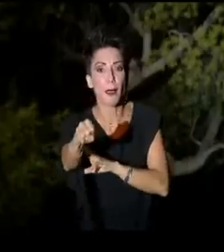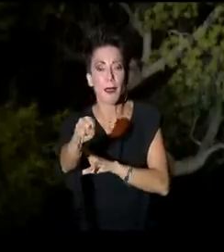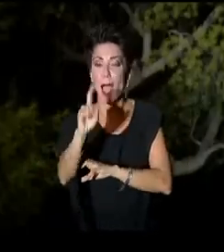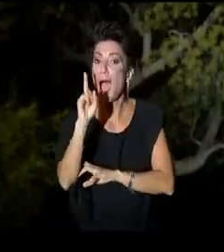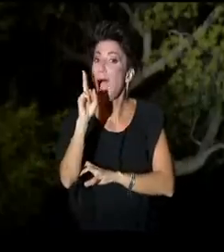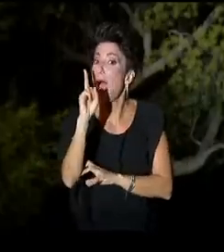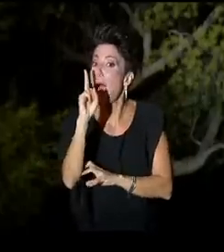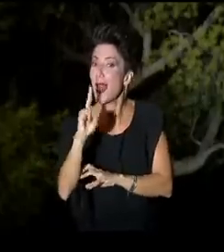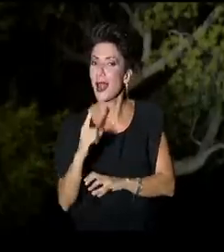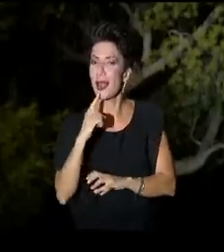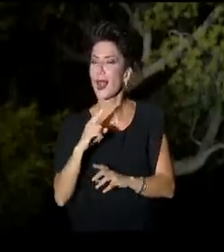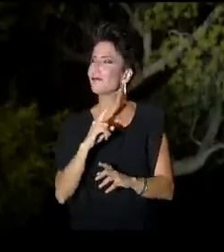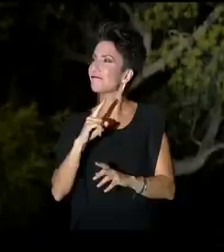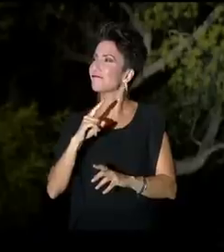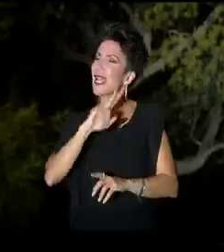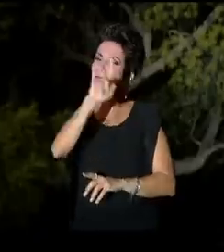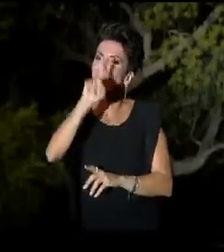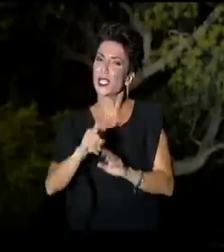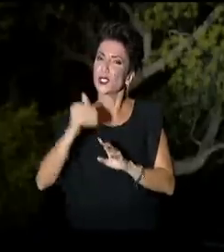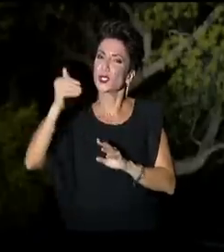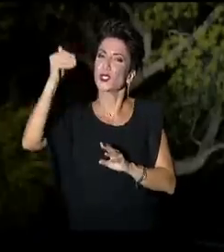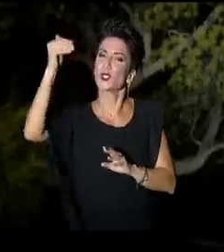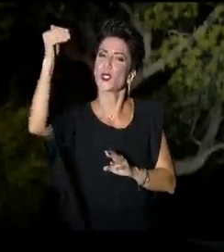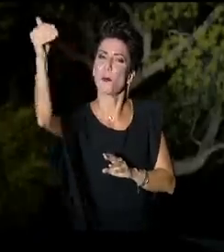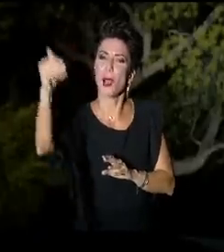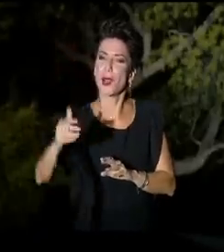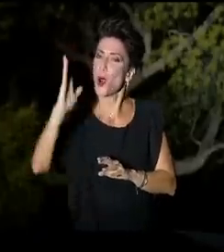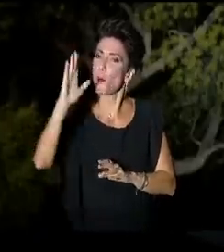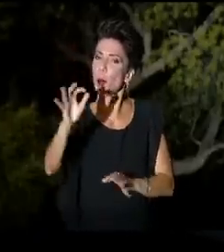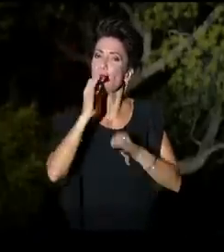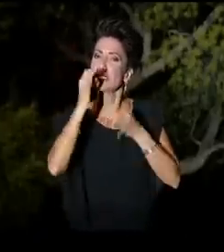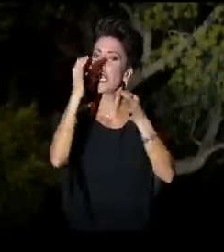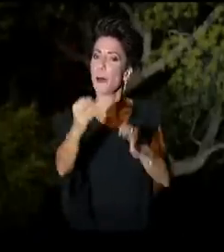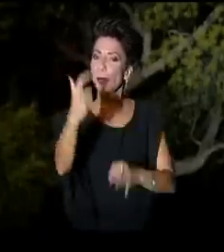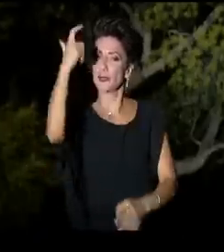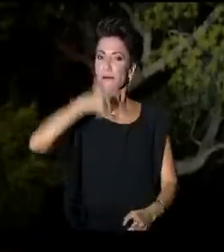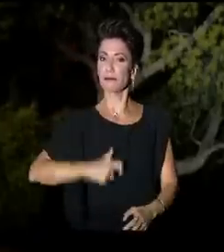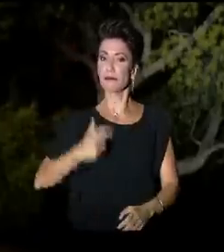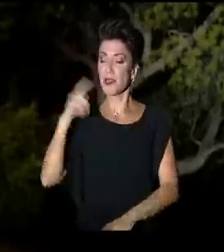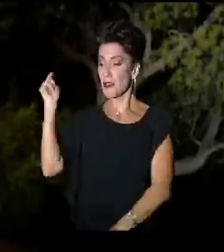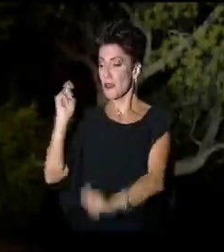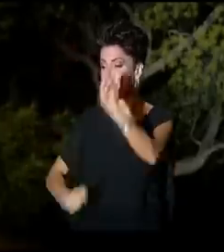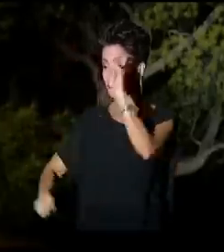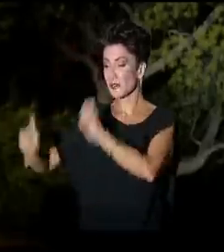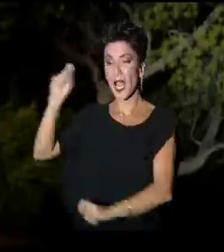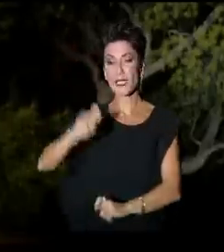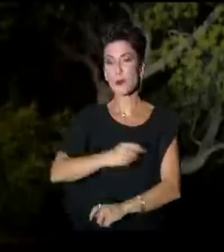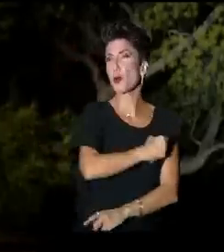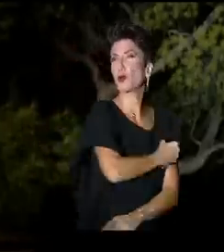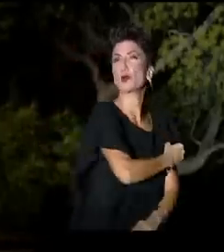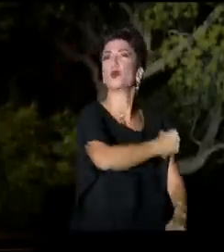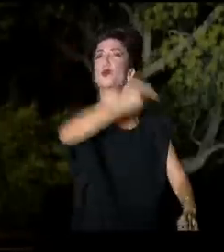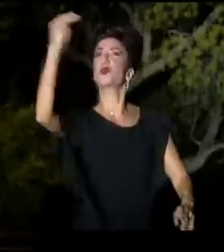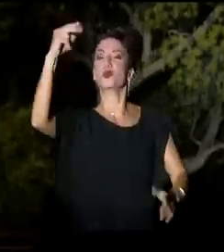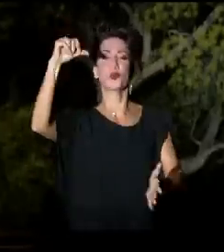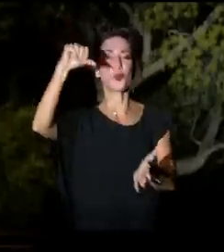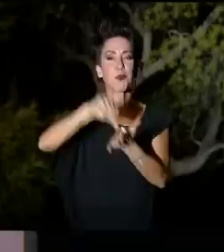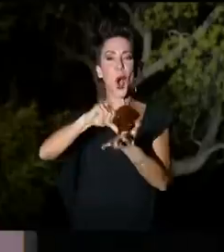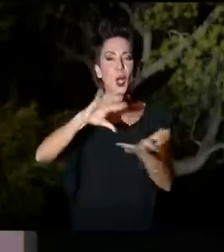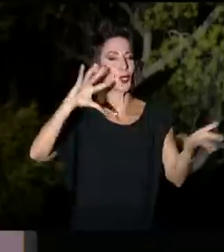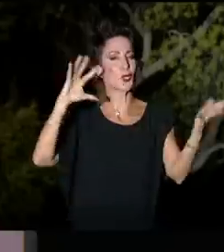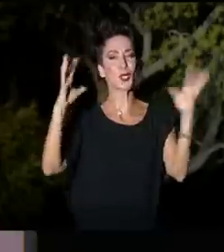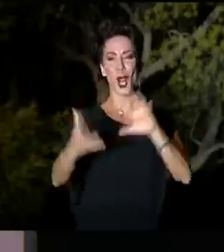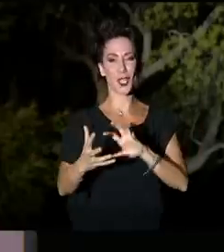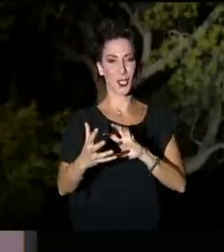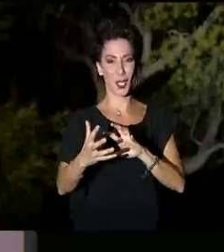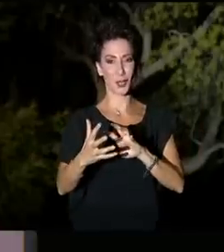πείτε για μας μελλοντικοί αιώνες ότι φτιάξαμε την πιο ξακουστή και την πιο ευτυχισμένη πόλη του κόσμου. Αυτή η